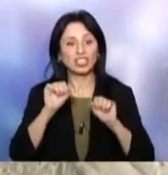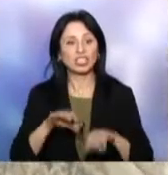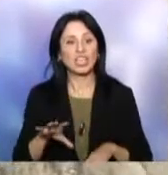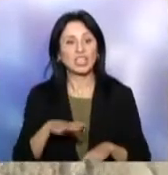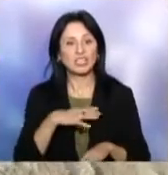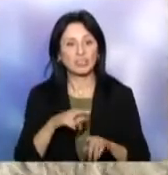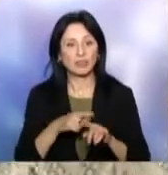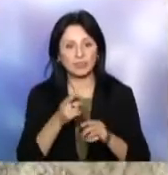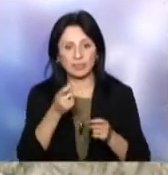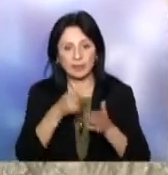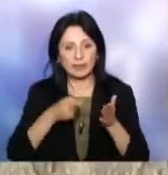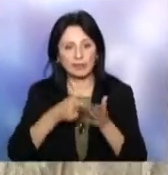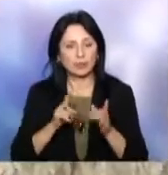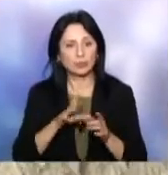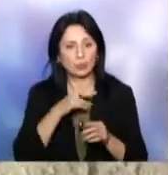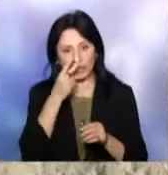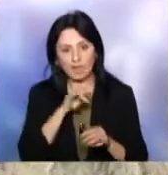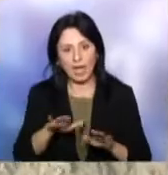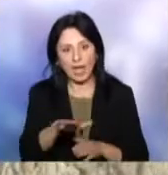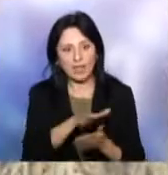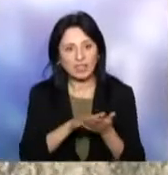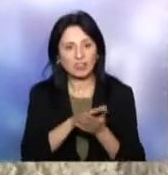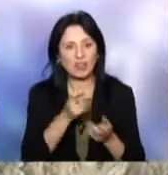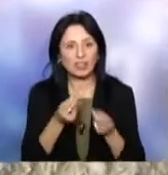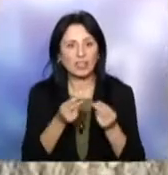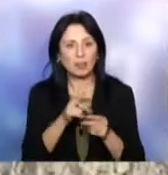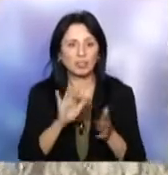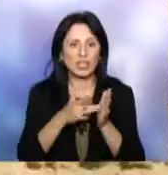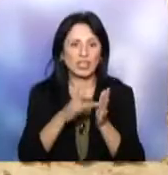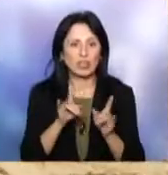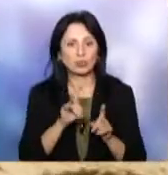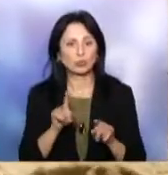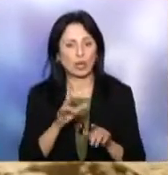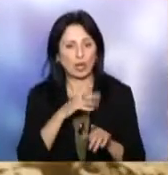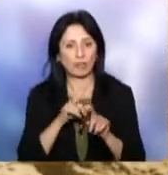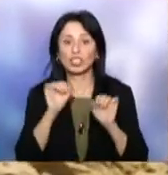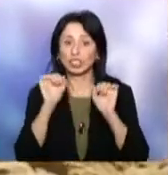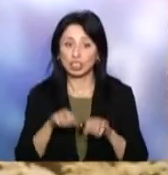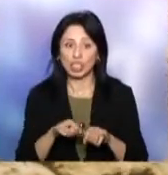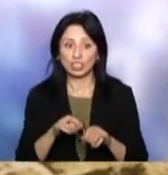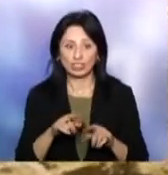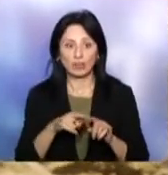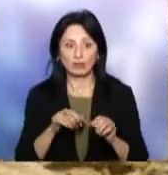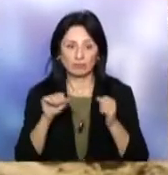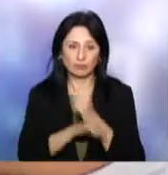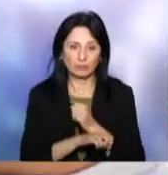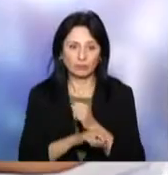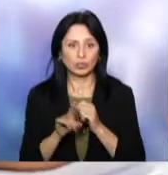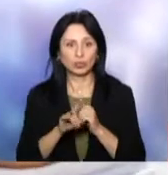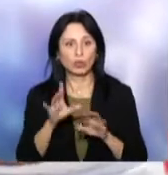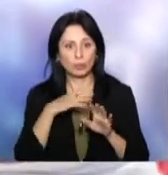იყოს ბასრი ნარჩენები და ათვალიერეთ მოედანი თამაშის დაწყებამდე. შესაძლოა ტრავმის მიღება